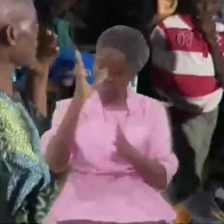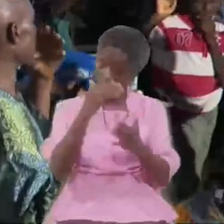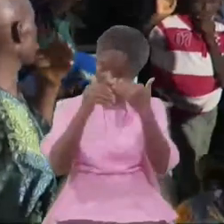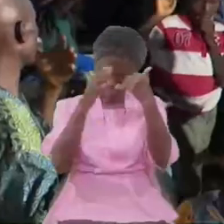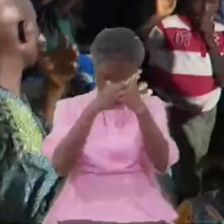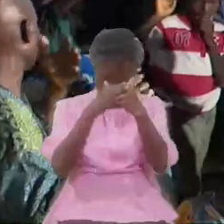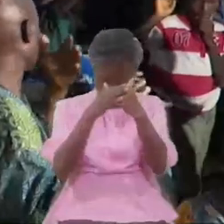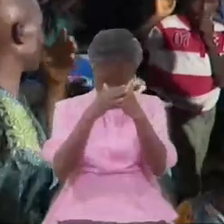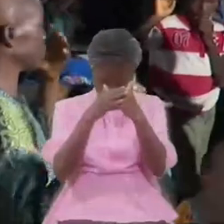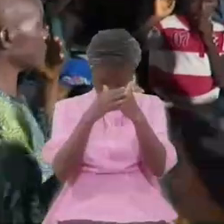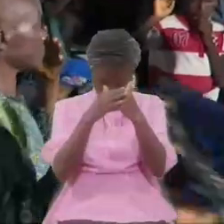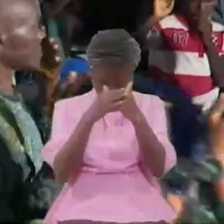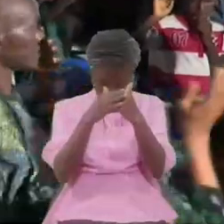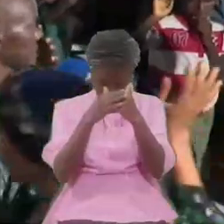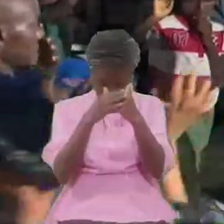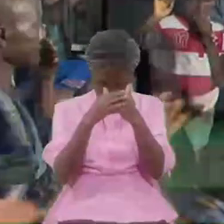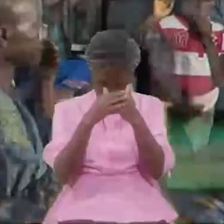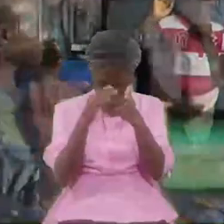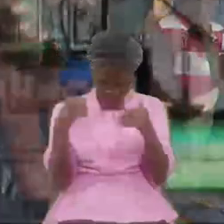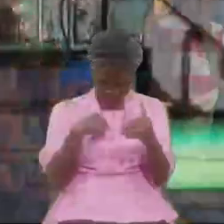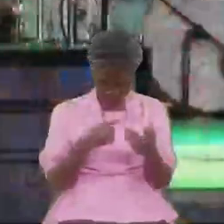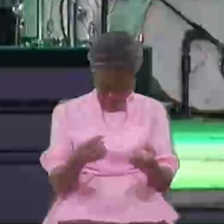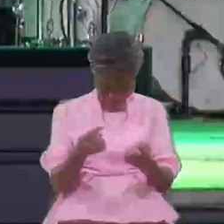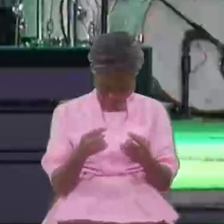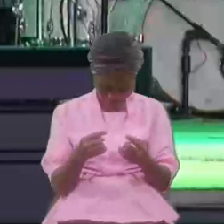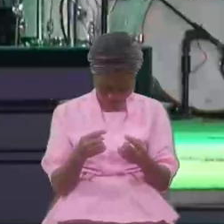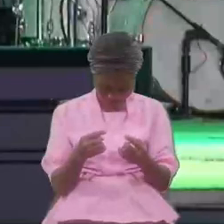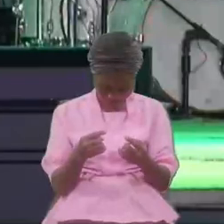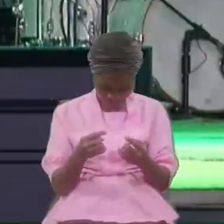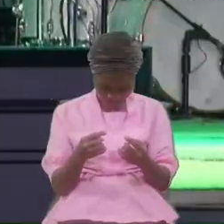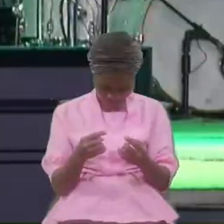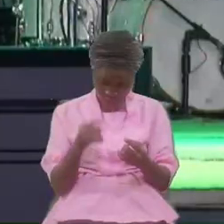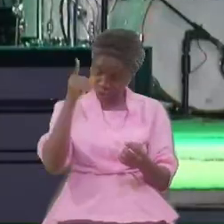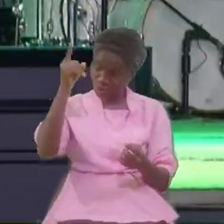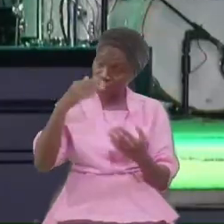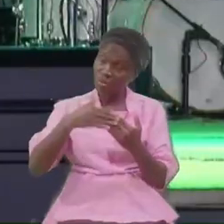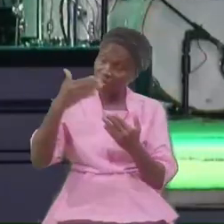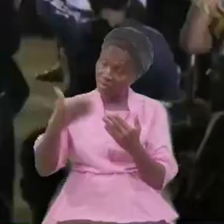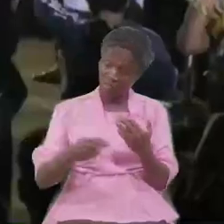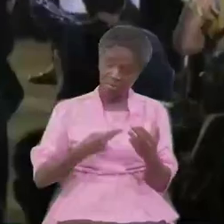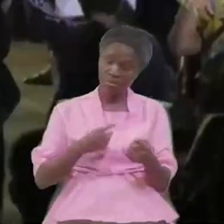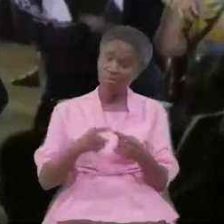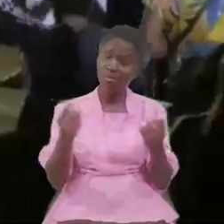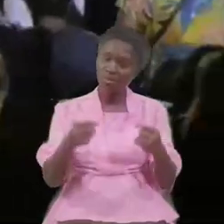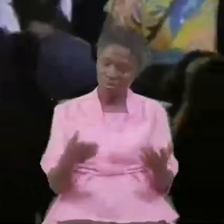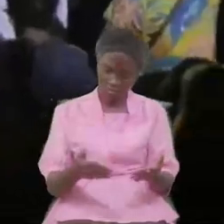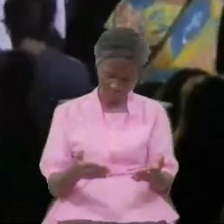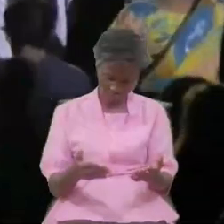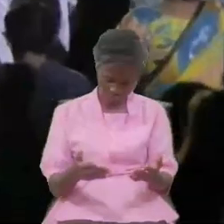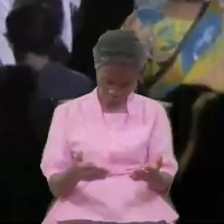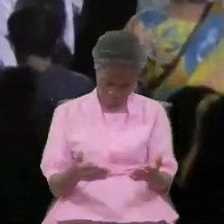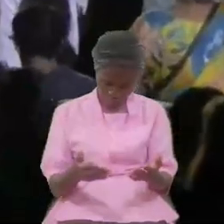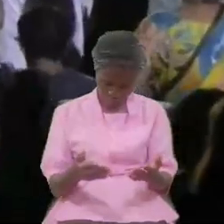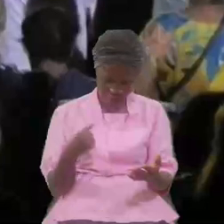Père Dieu dans les cieux, nous venons à toi. Tu nous as invités à venir.